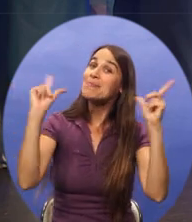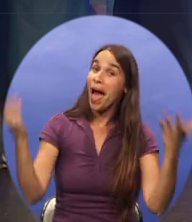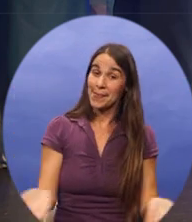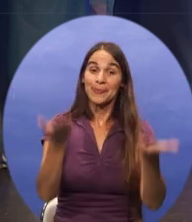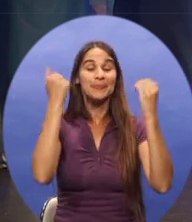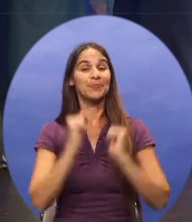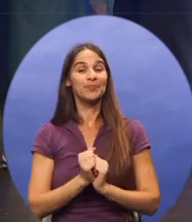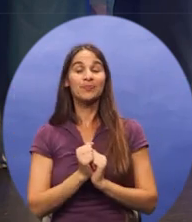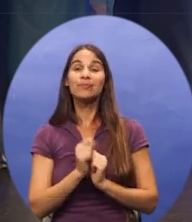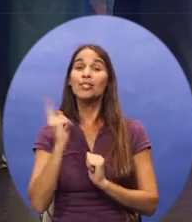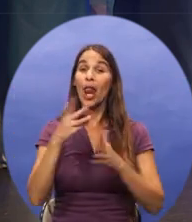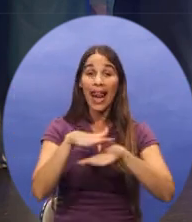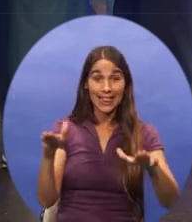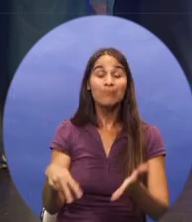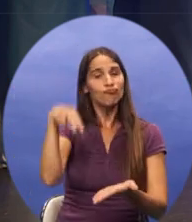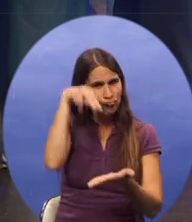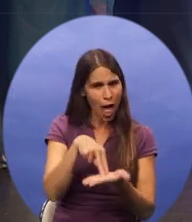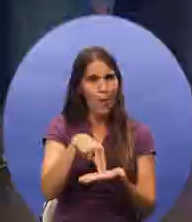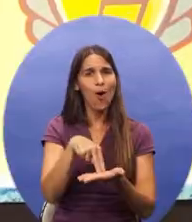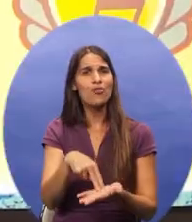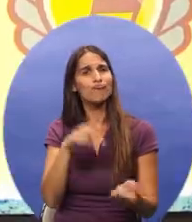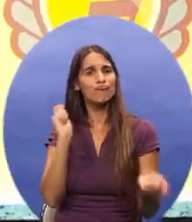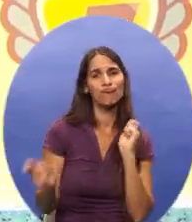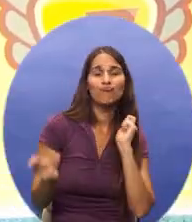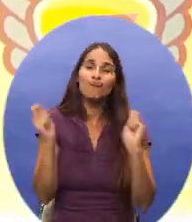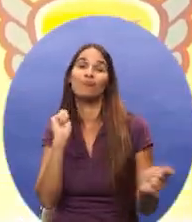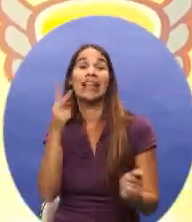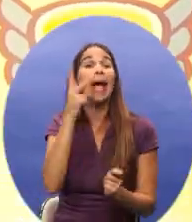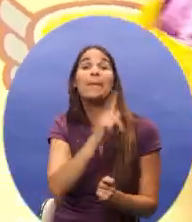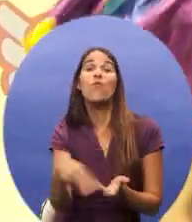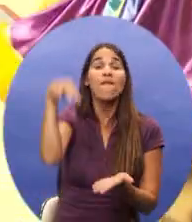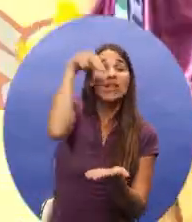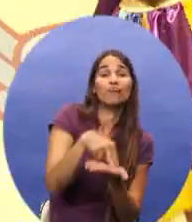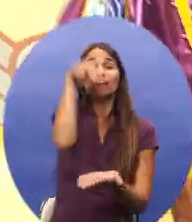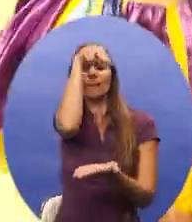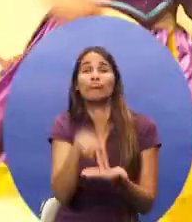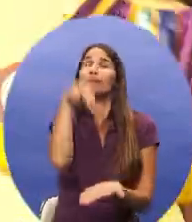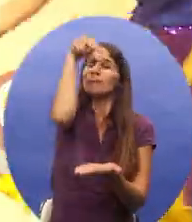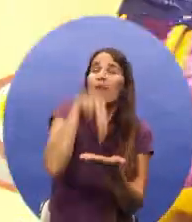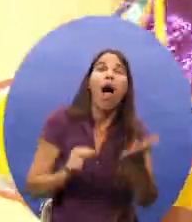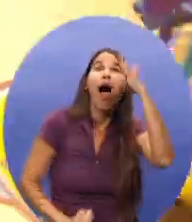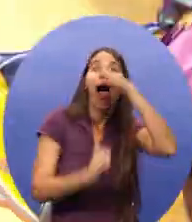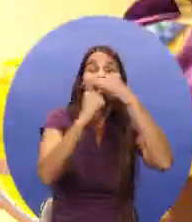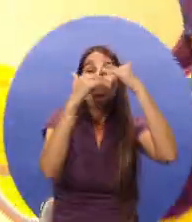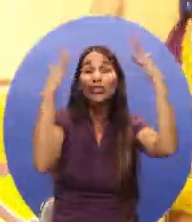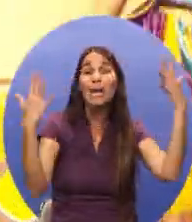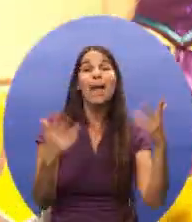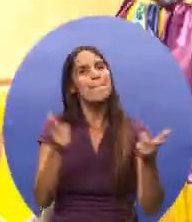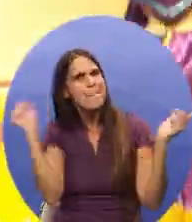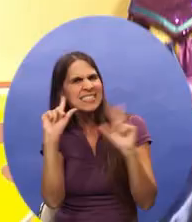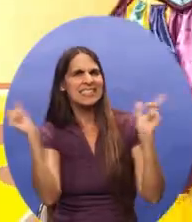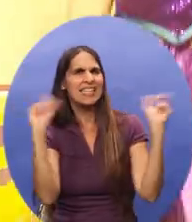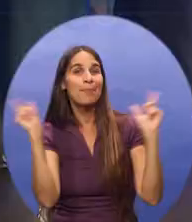קדימה, מסיבה. אז כל הילדים מוזמנים לעמוד על הרגליים. ובואו נראה מי קופץ הכי גבוה על